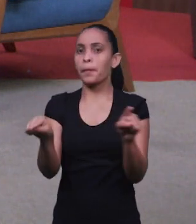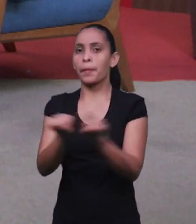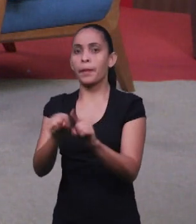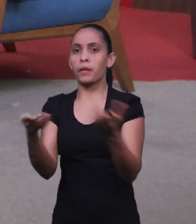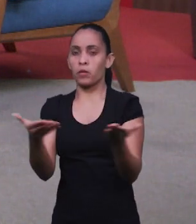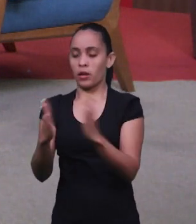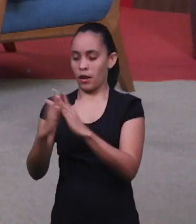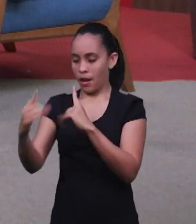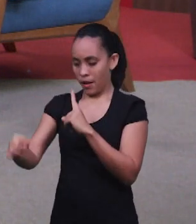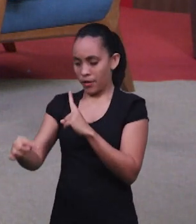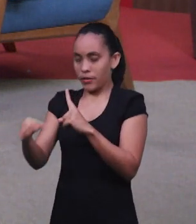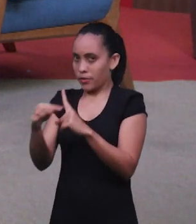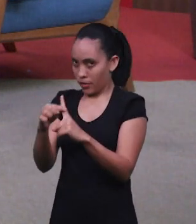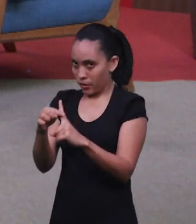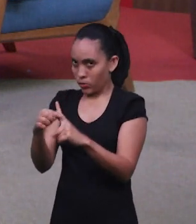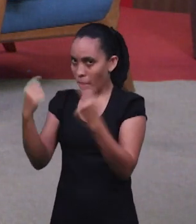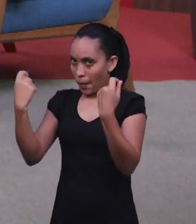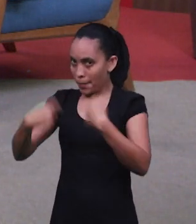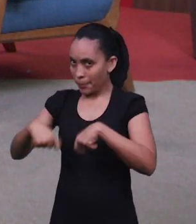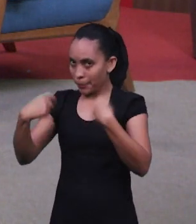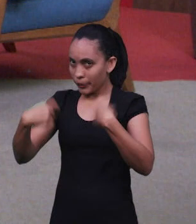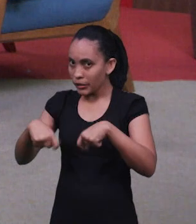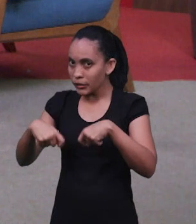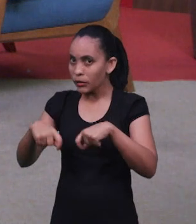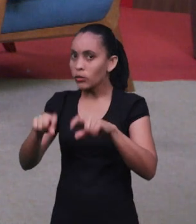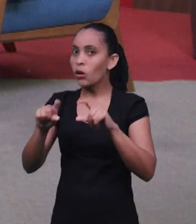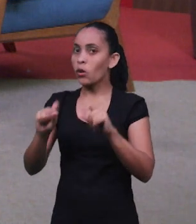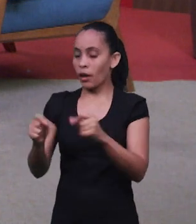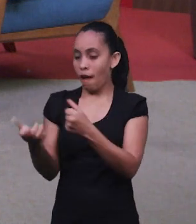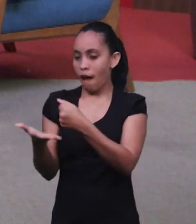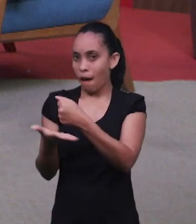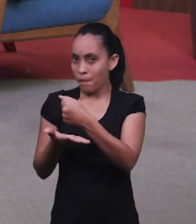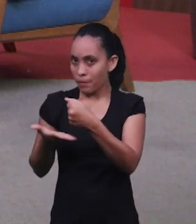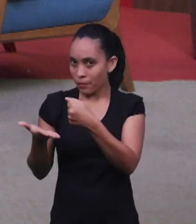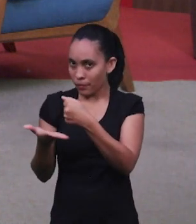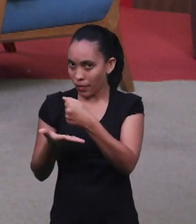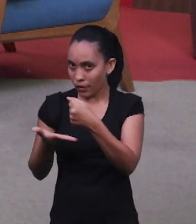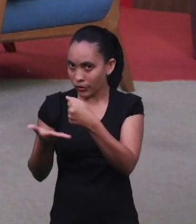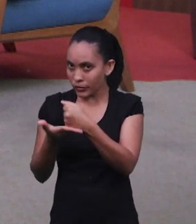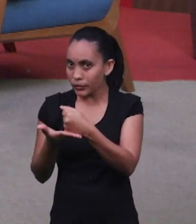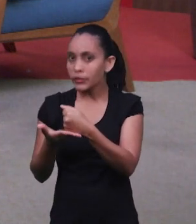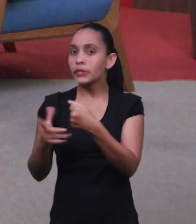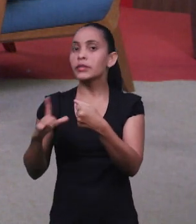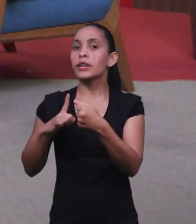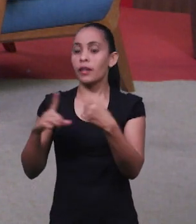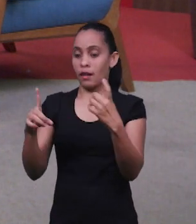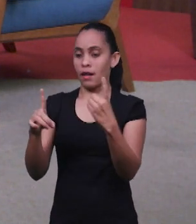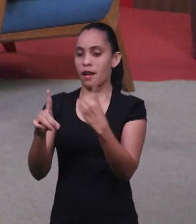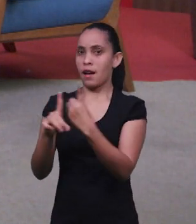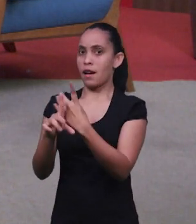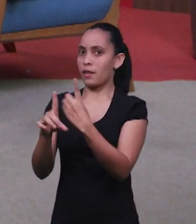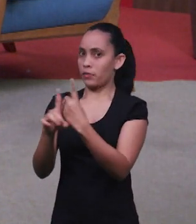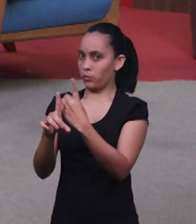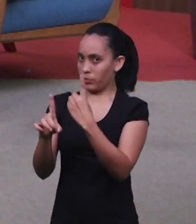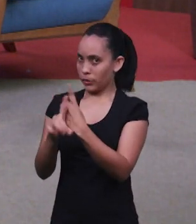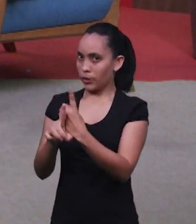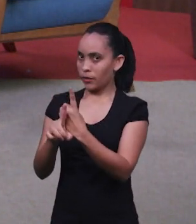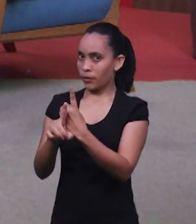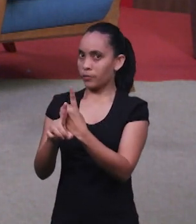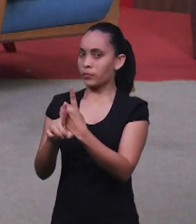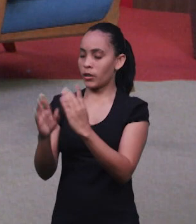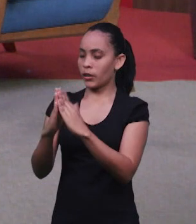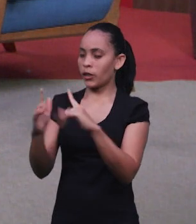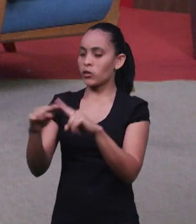l'Église doit être donc préparée et embellie avec cette doctrine.